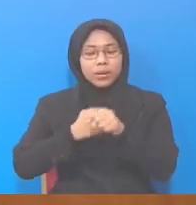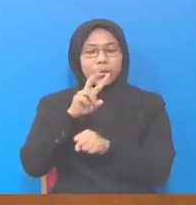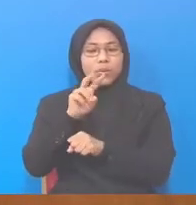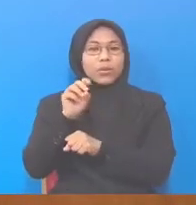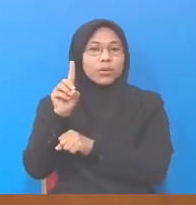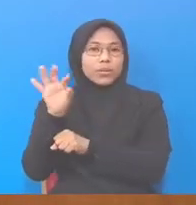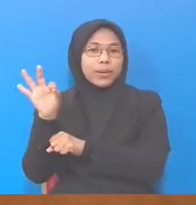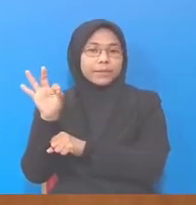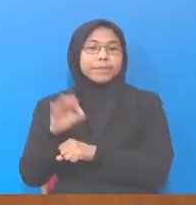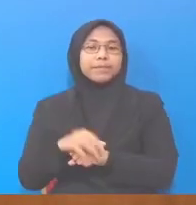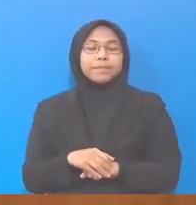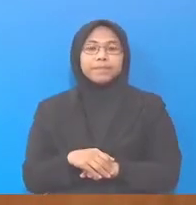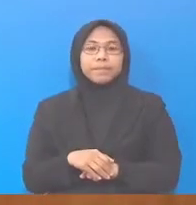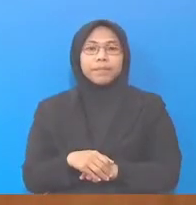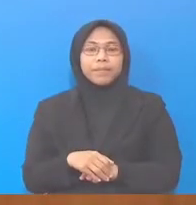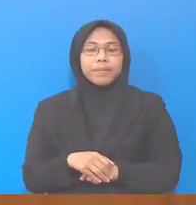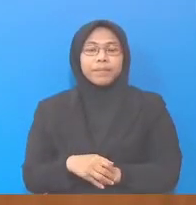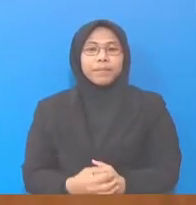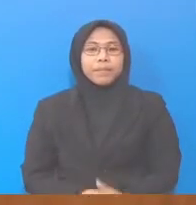tahun 2019